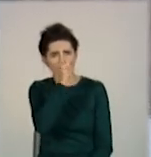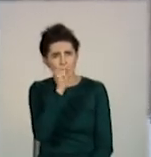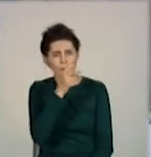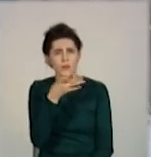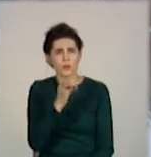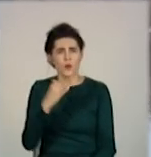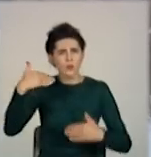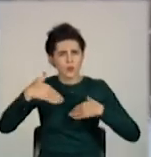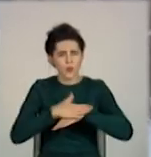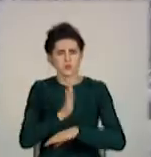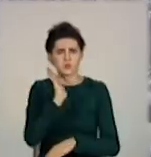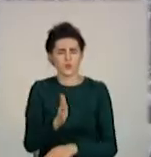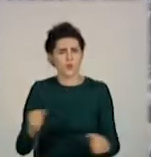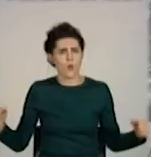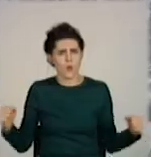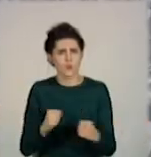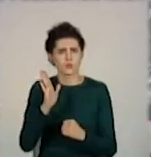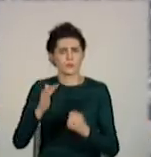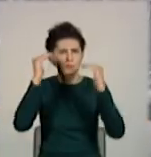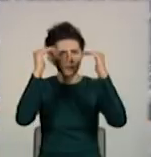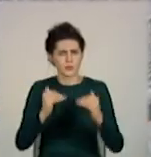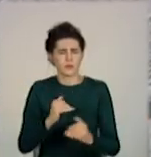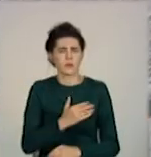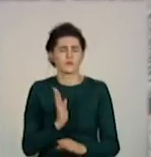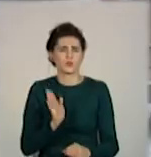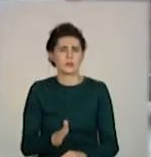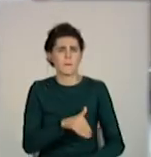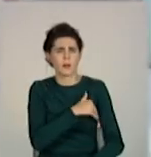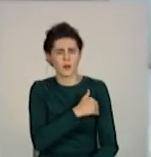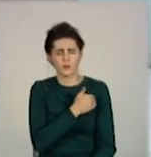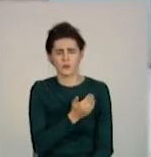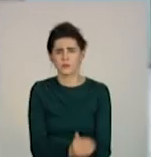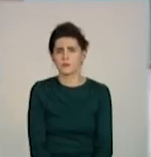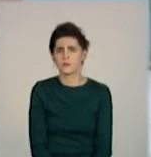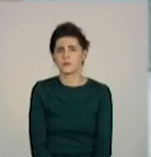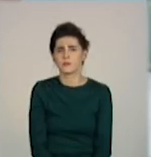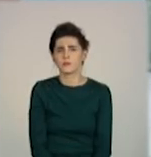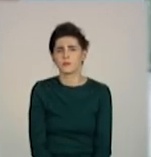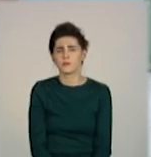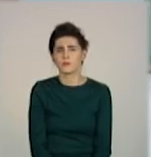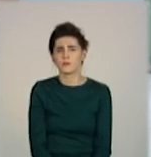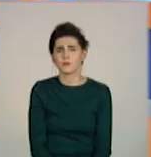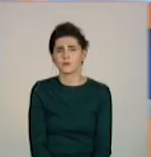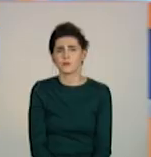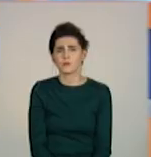синоптики, вночі стовпчик термометра різко впаде. Максим Кондратенко, Наталя Шарай, телеканал «Донбас».